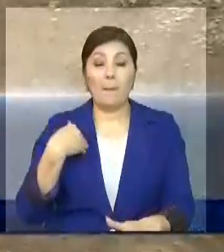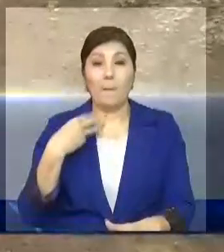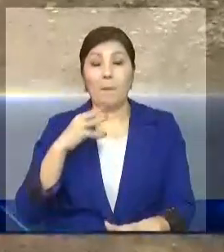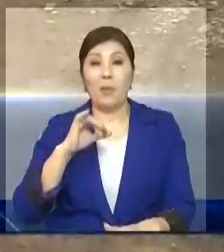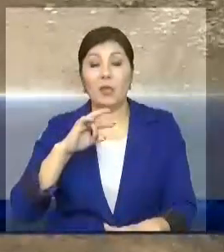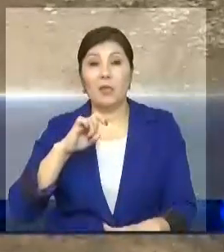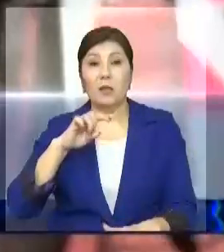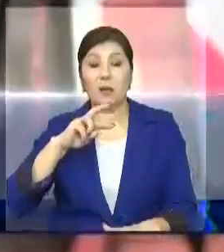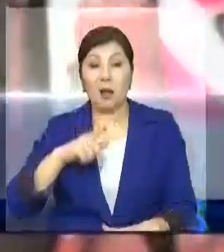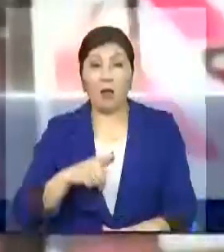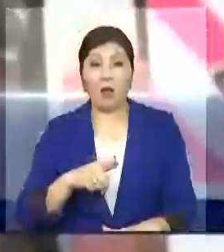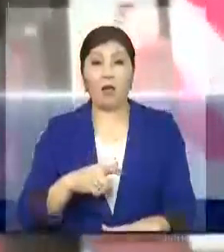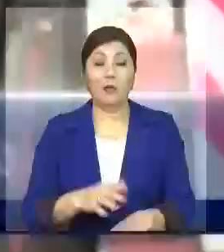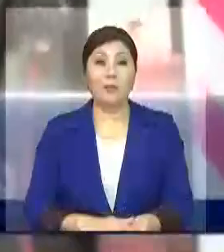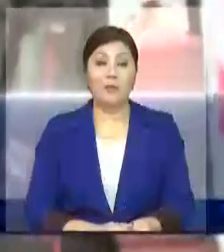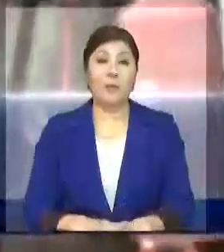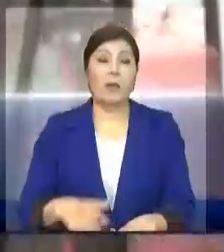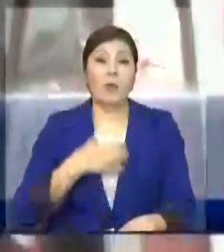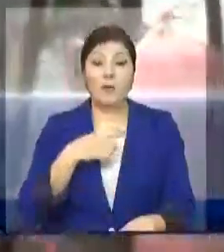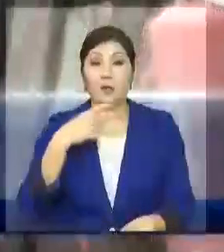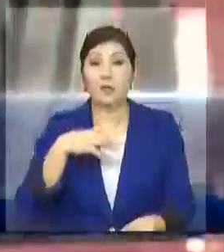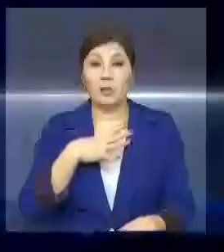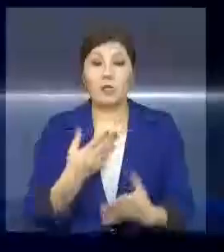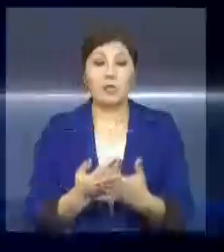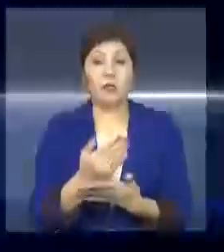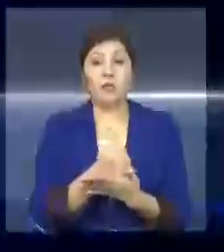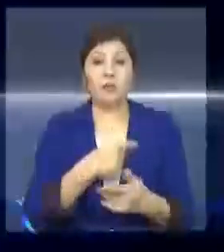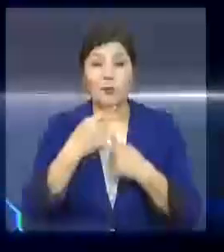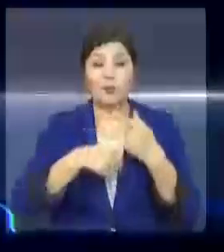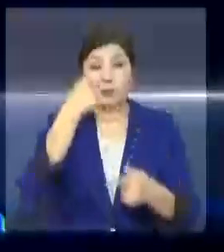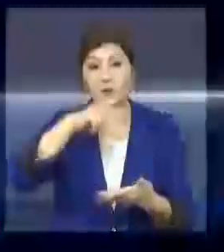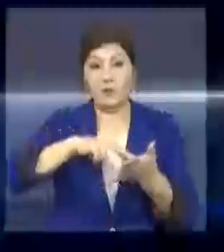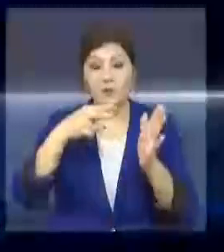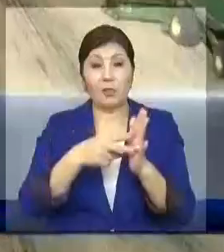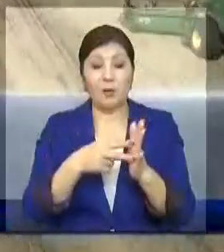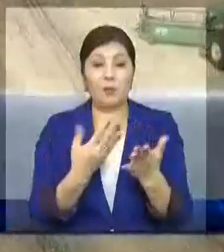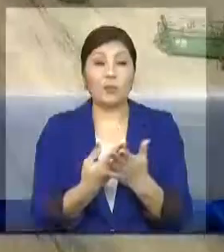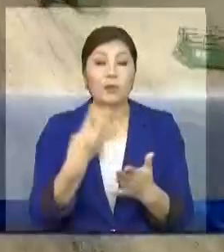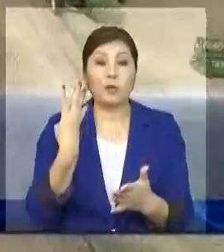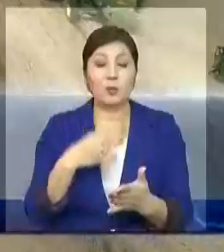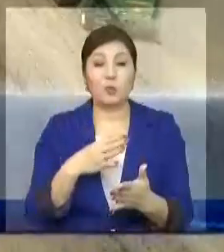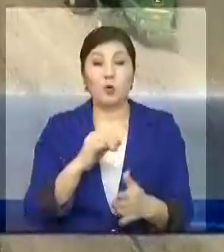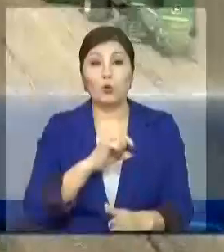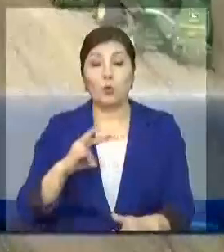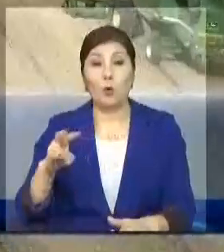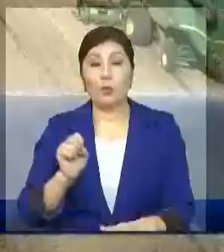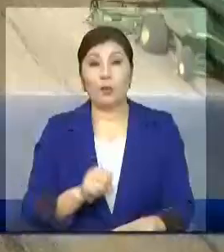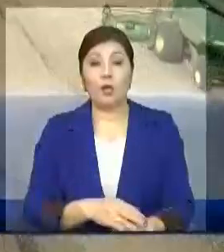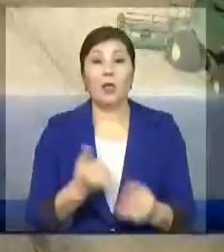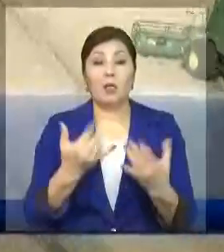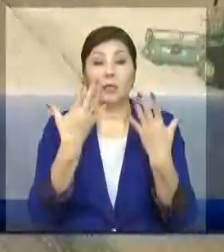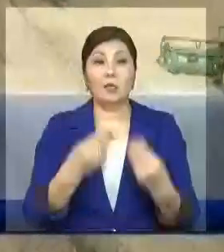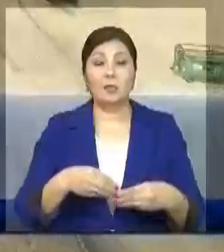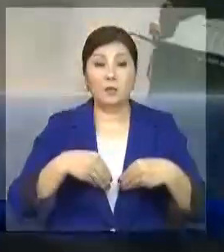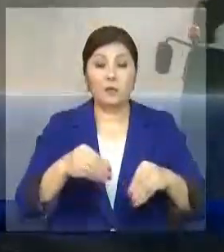а также на развитие семеноводства. Важно отметить, что под урожай будущего года план по семенам составляет 40,5 тысяч тонн. На сегодняшний день